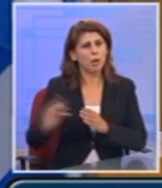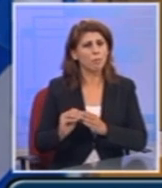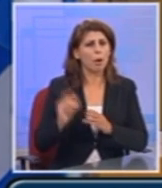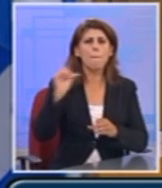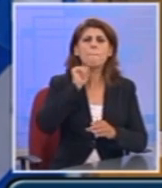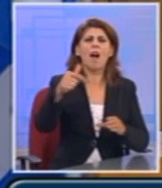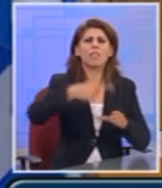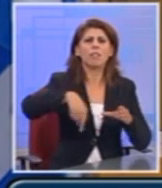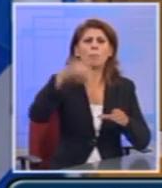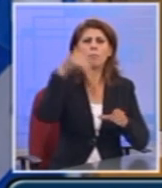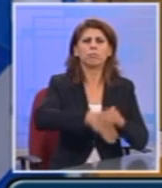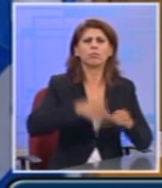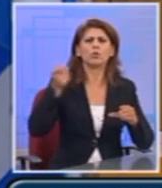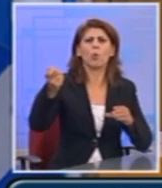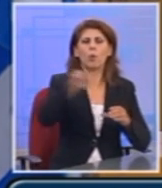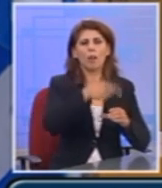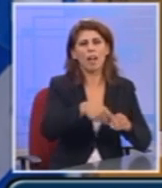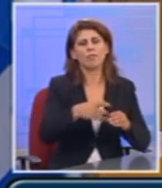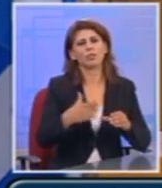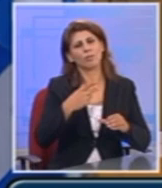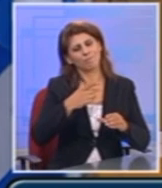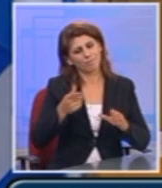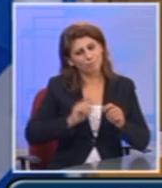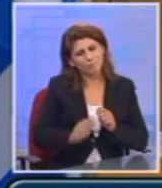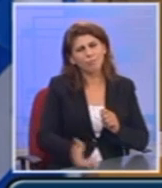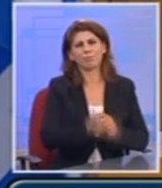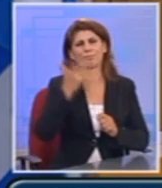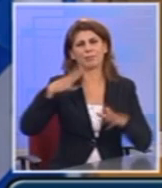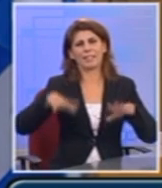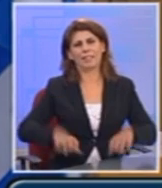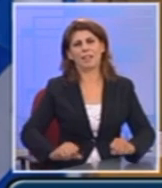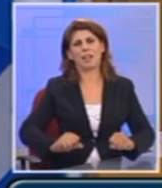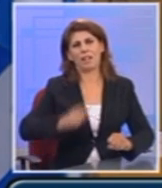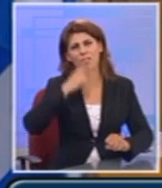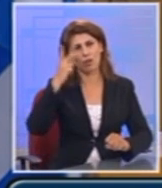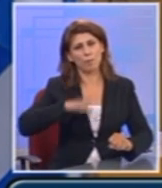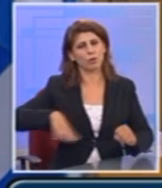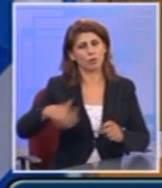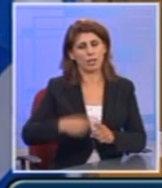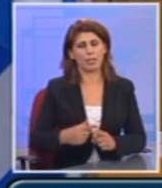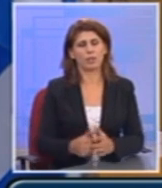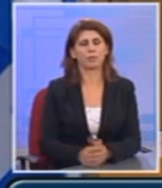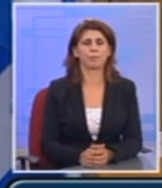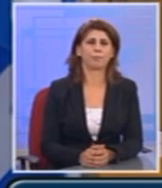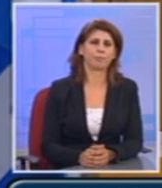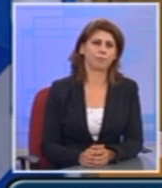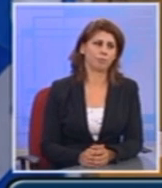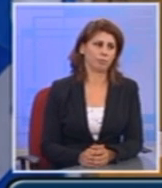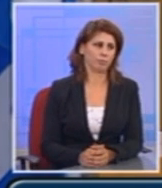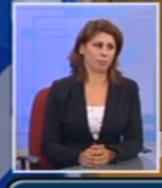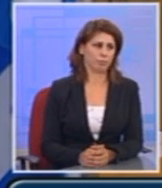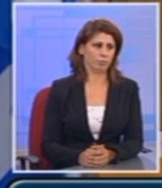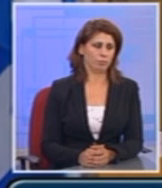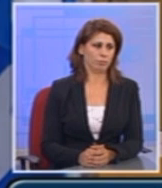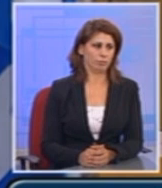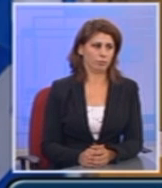της προοπτικής και των κυριαρχικών δικαιωμάτων του λαού αυτού λοιπόν νομίζω